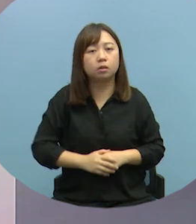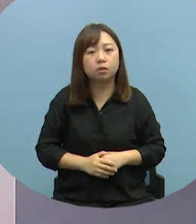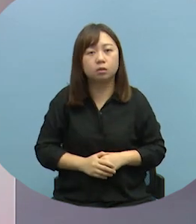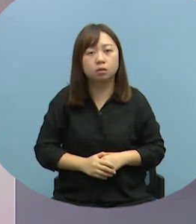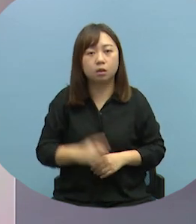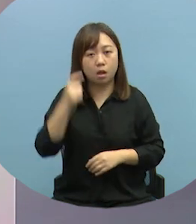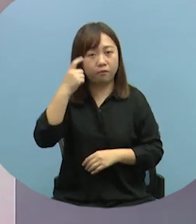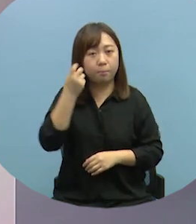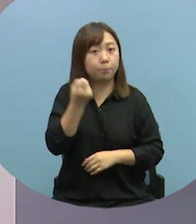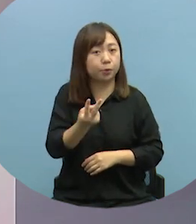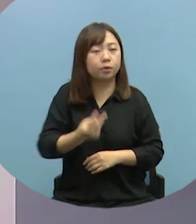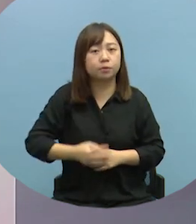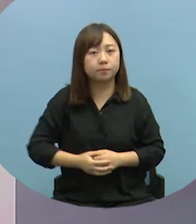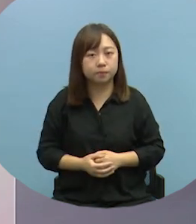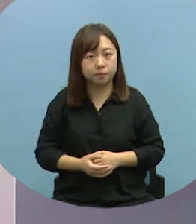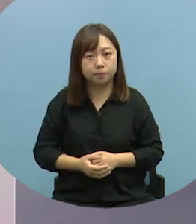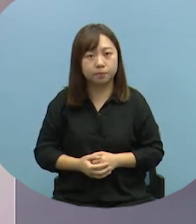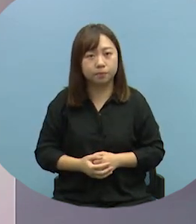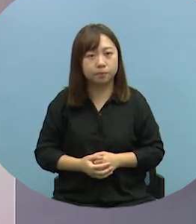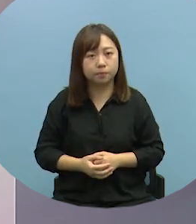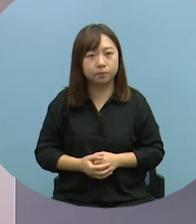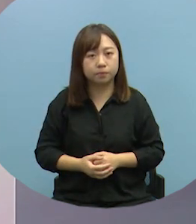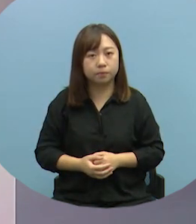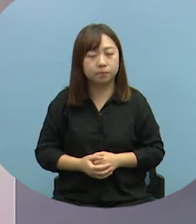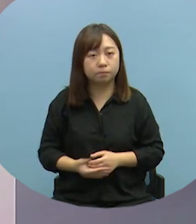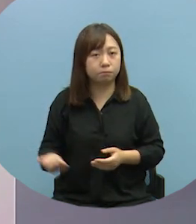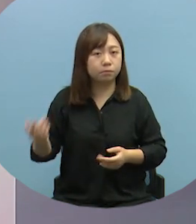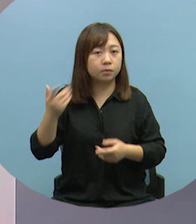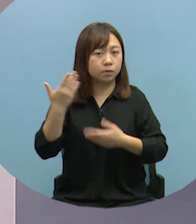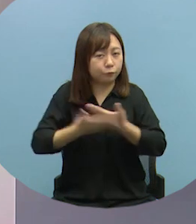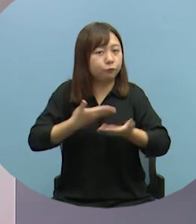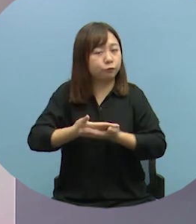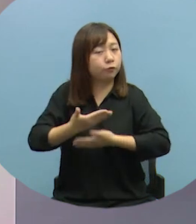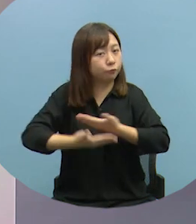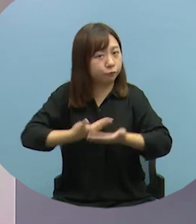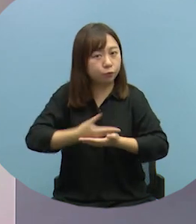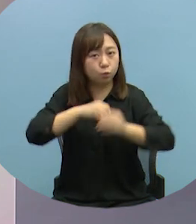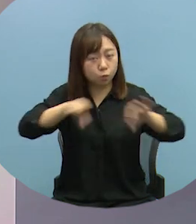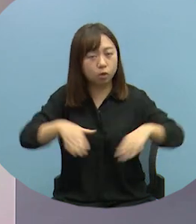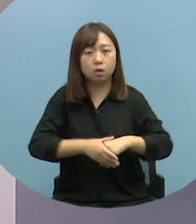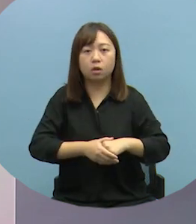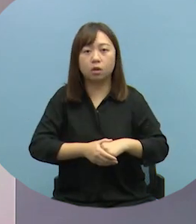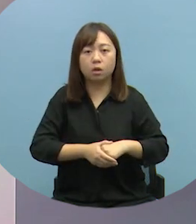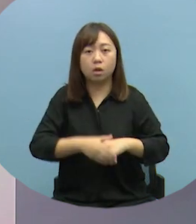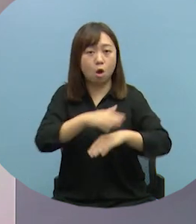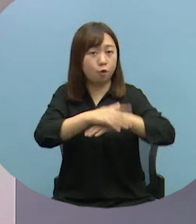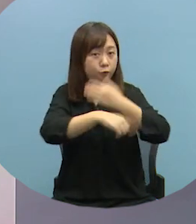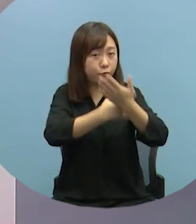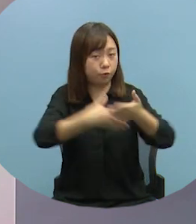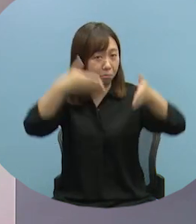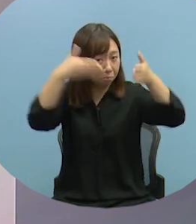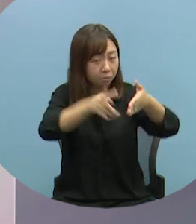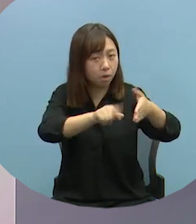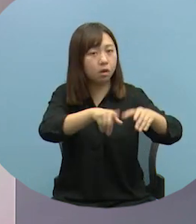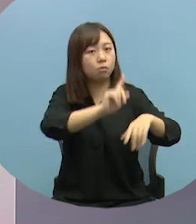持雙重標準的立場。一如我們反覆強調，香港國安法針對的只是極少